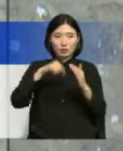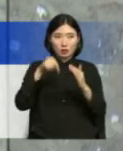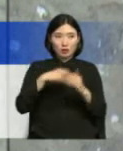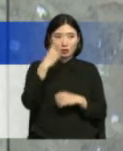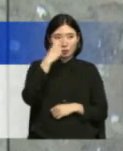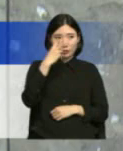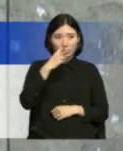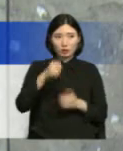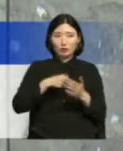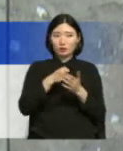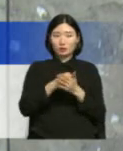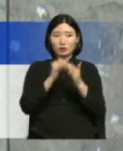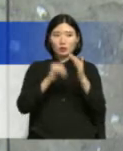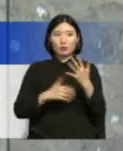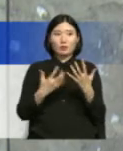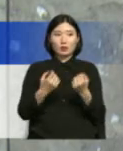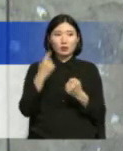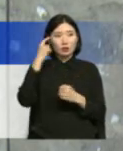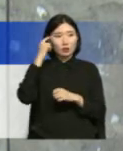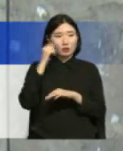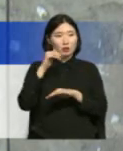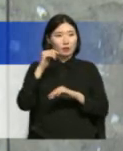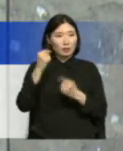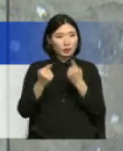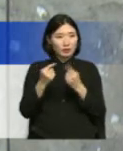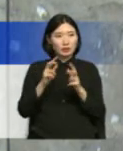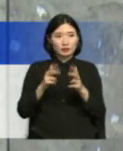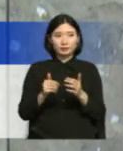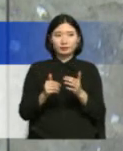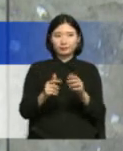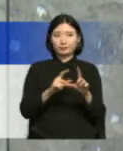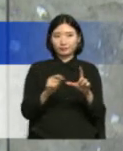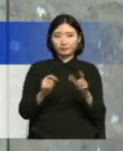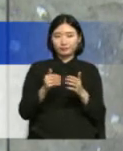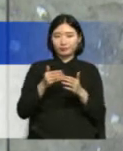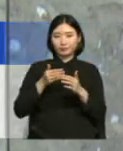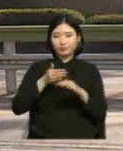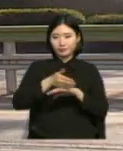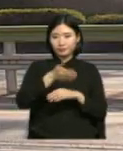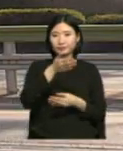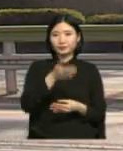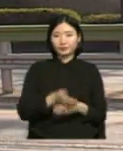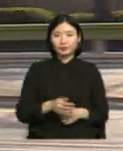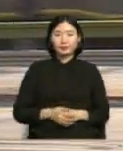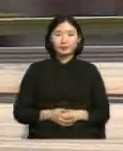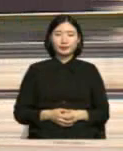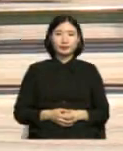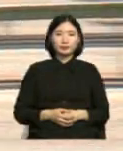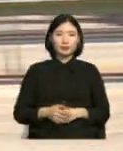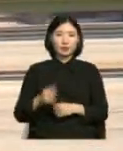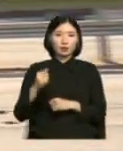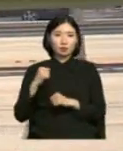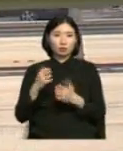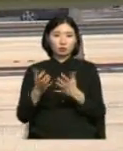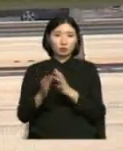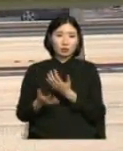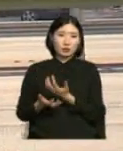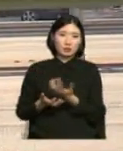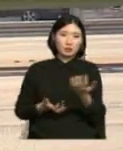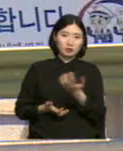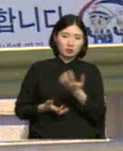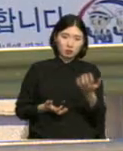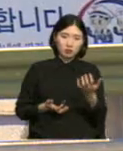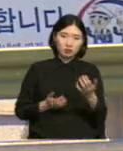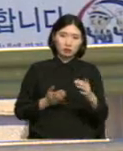및 결정할 사항이 많아 예정보다 사업 진행이 일부 지연되고 있는 상황입니다. 공군부대 이전 역시 지연되고